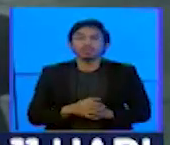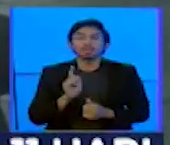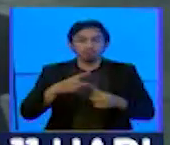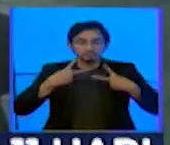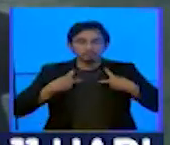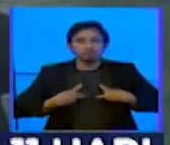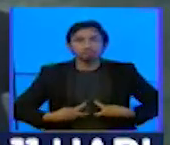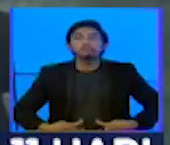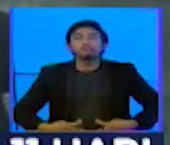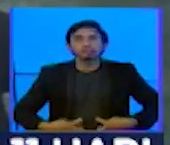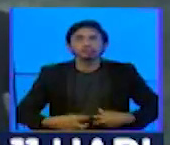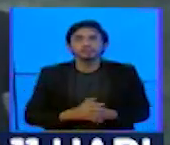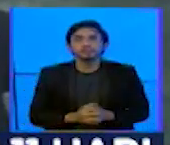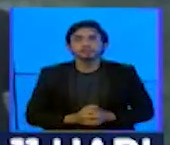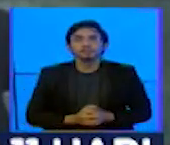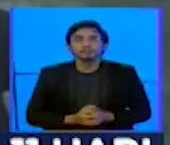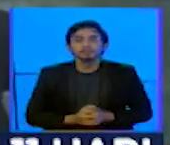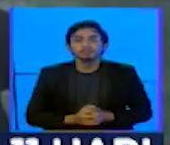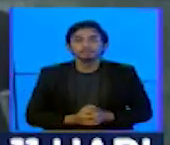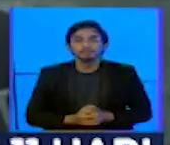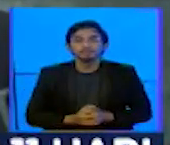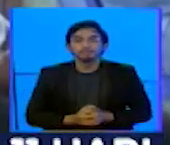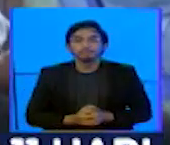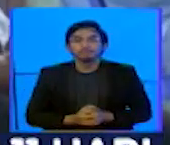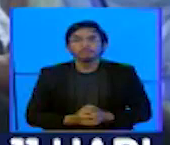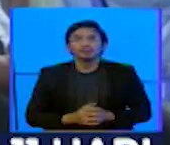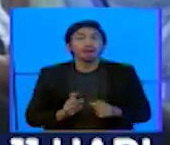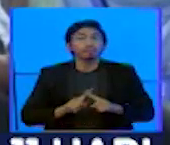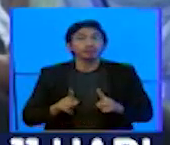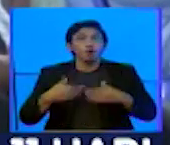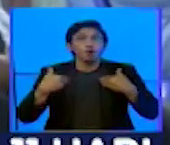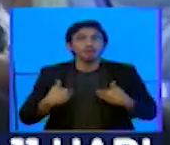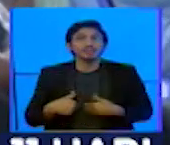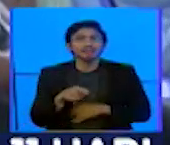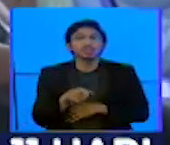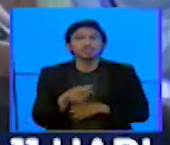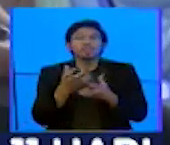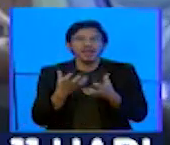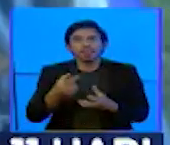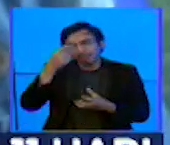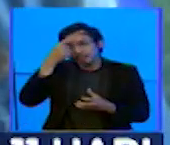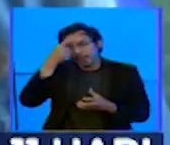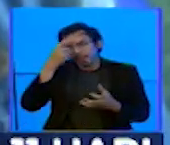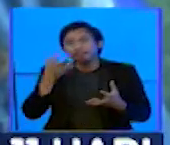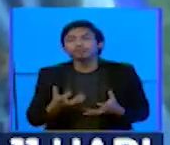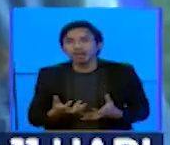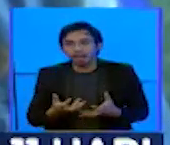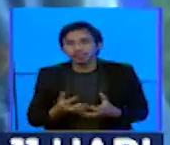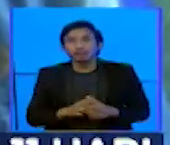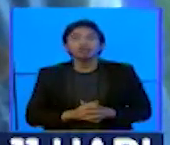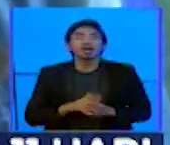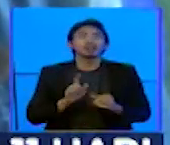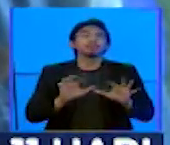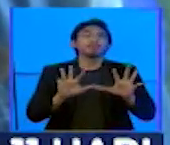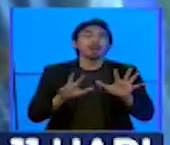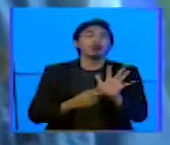RSUD Dr. Suratno Gemolong, kondisi kesehatan SD memburuk dan akhirnya meninggal dunia 9 November. Polisi membantah ketika